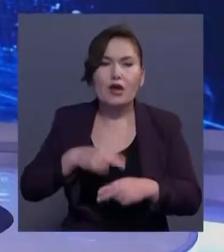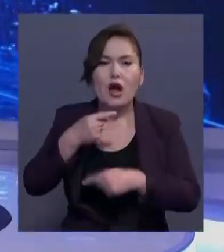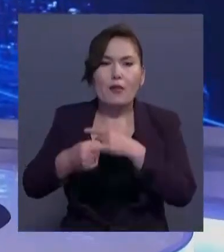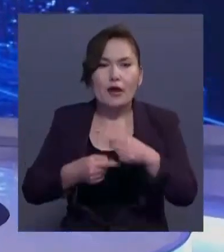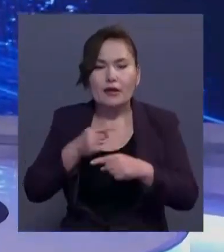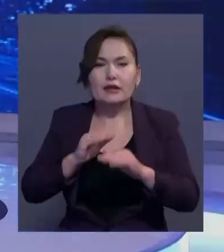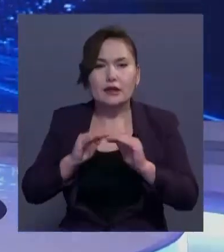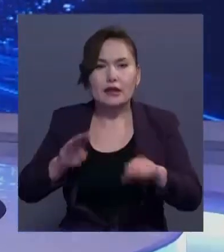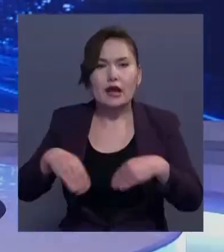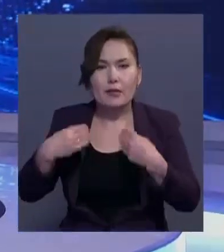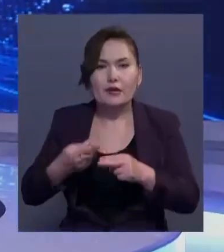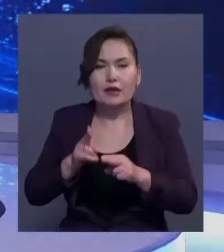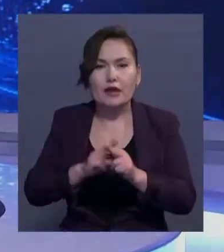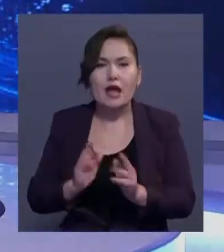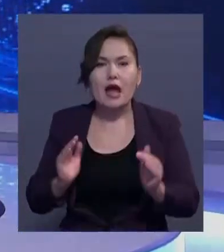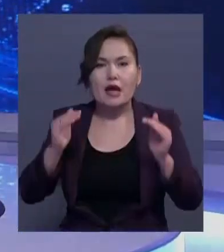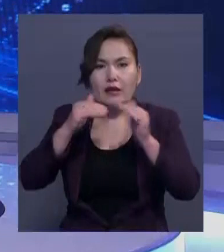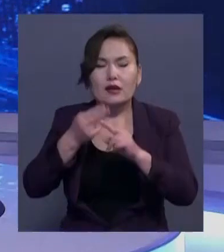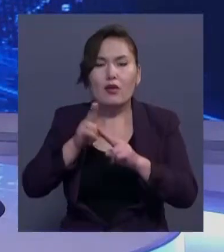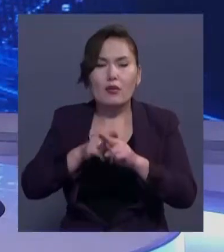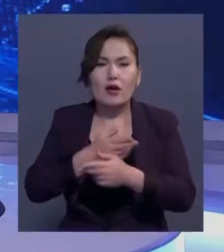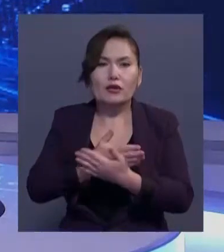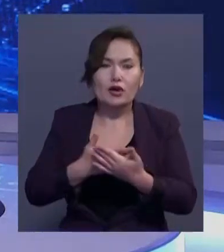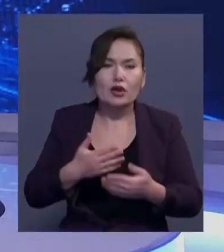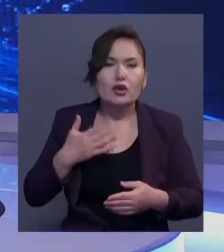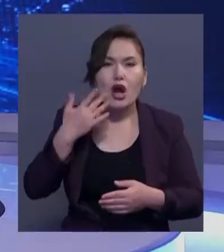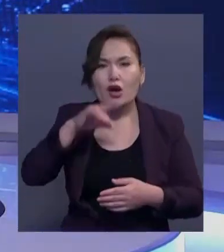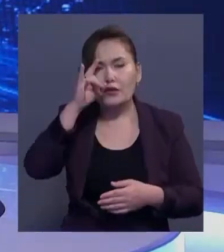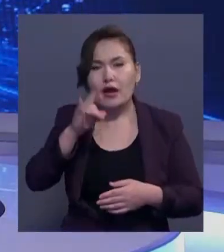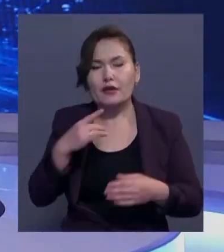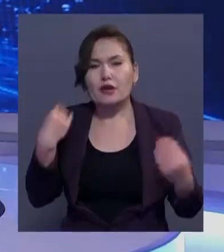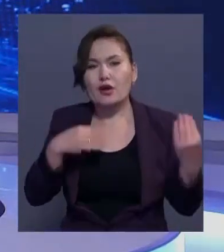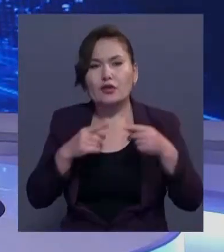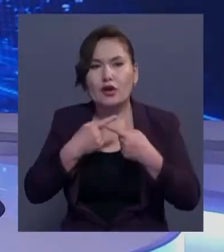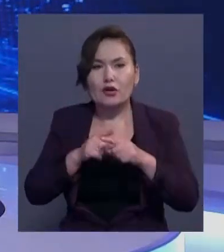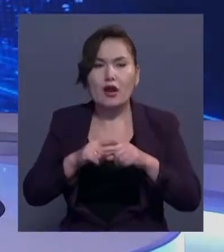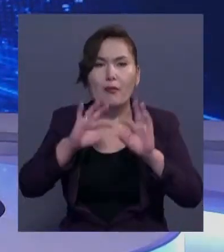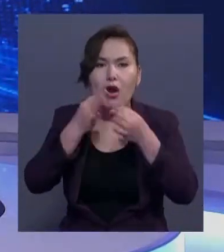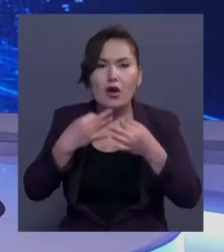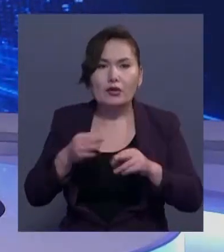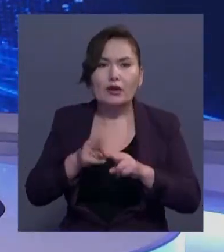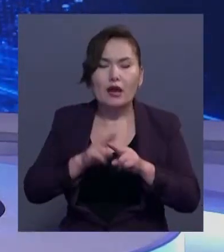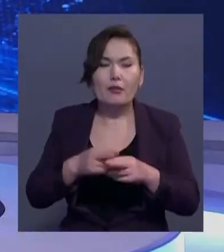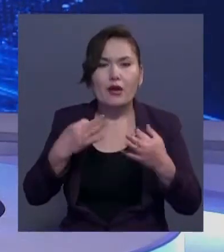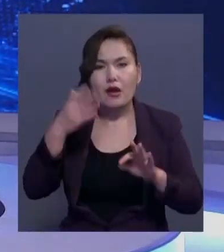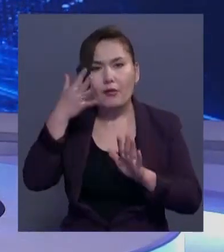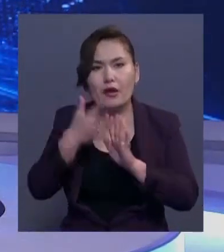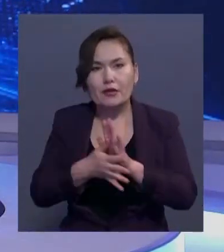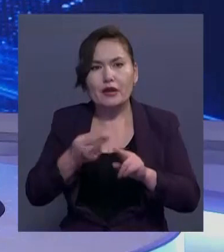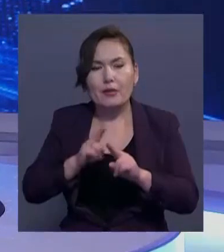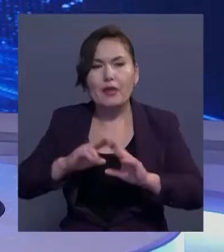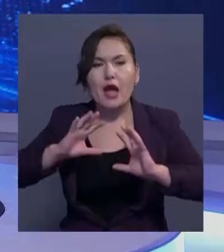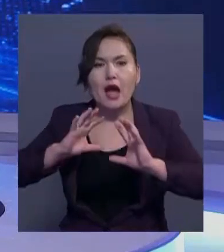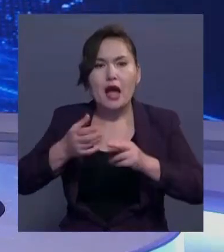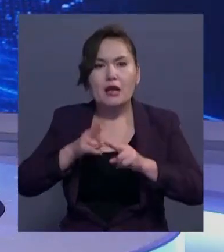ұрпақтан ұрпаққа жеткен киіз, текемет басу, ұлттық киім тігу сынды қолөнер түрлерін еркін меңгеріп, тіпті